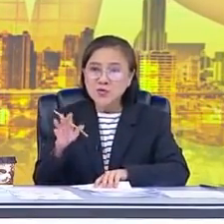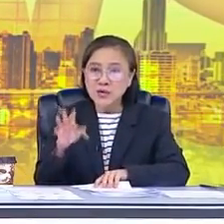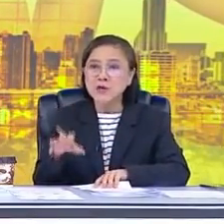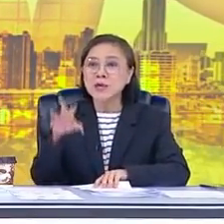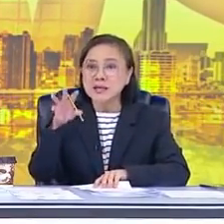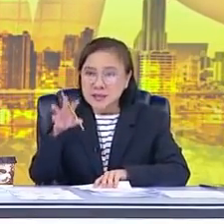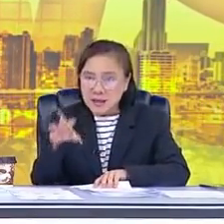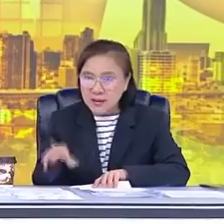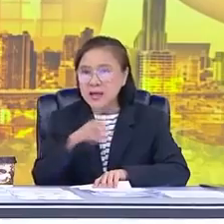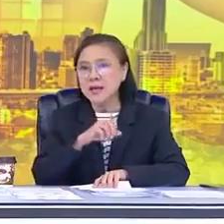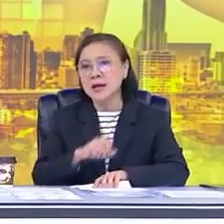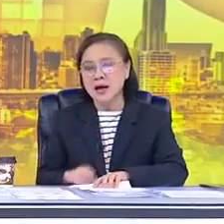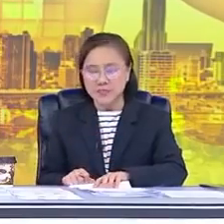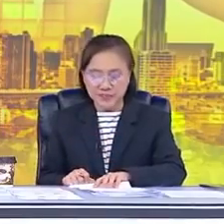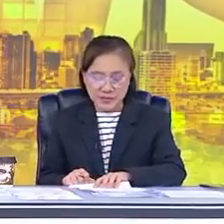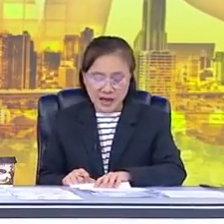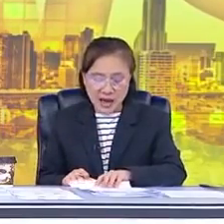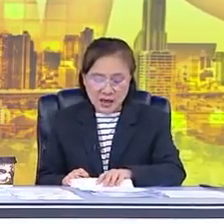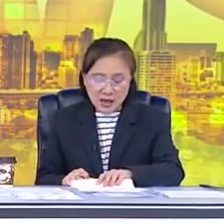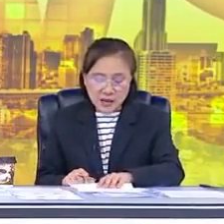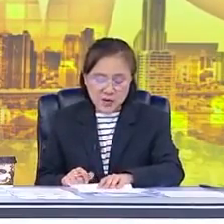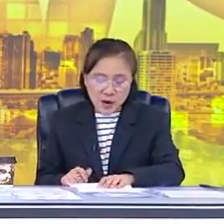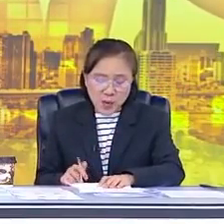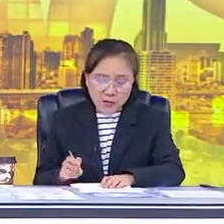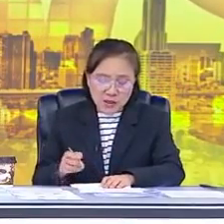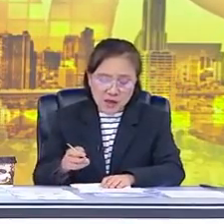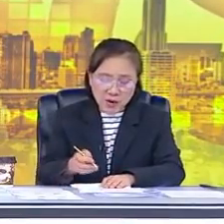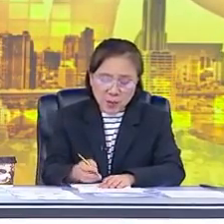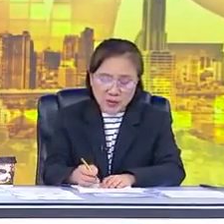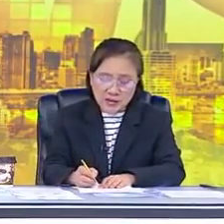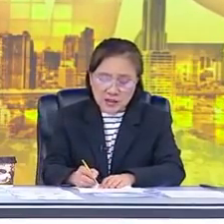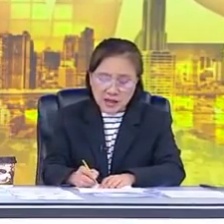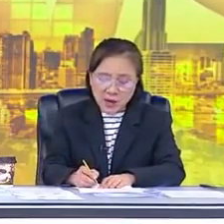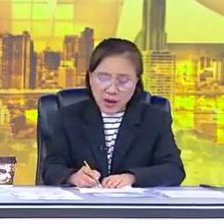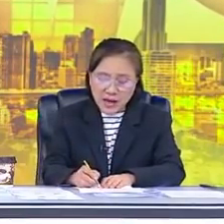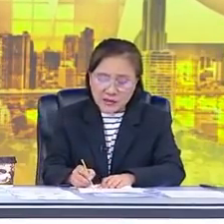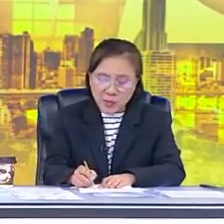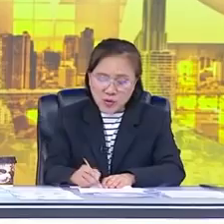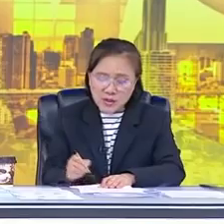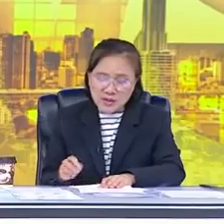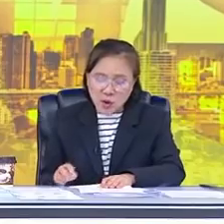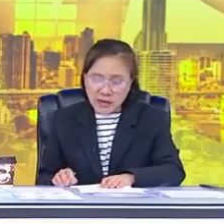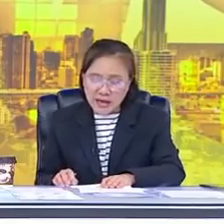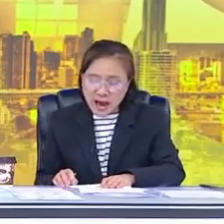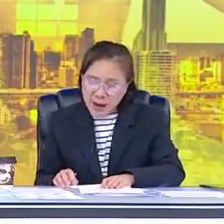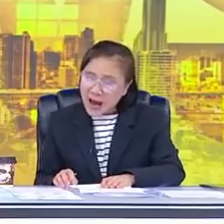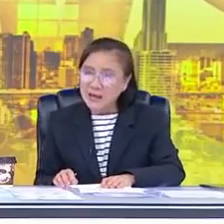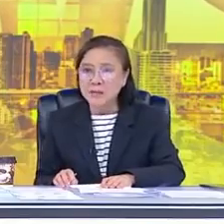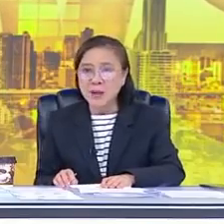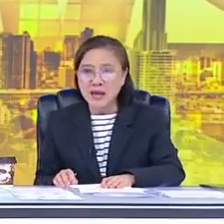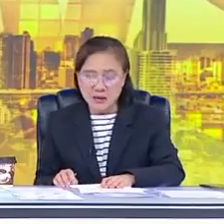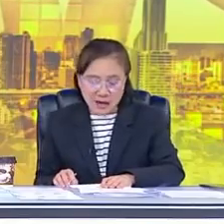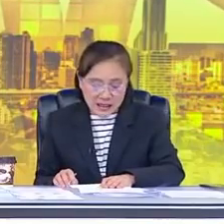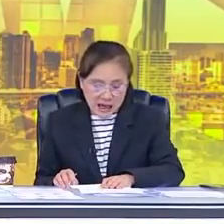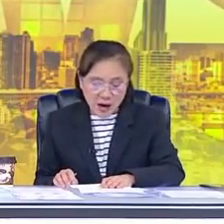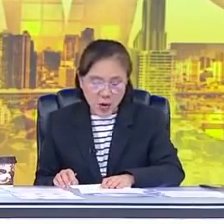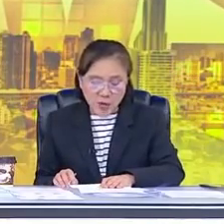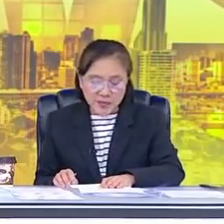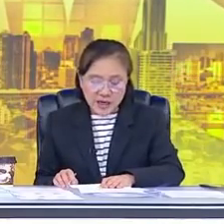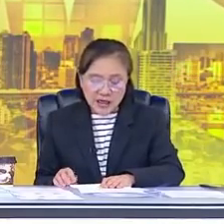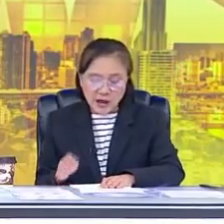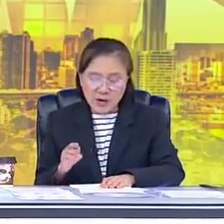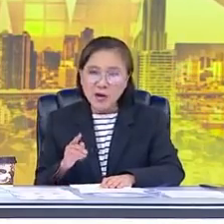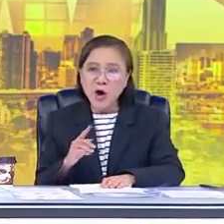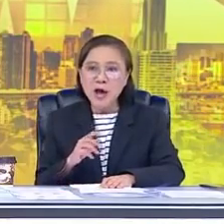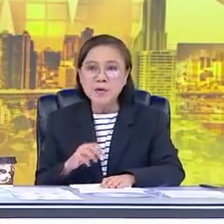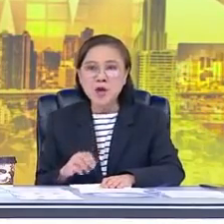และก็ส่วนใหญ่อยู่ในซิดนีย์ค่ะนะคะนิวเซาท์เวลส์เตือนว่าผู้ติดเชื้อรายวันอาจจะพุ่งถึง 25,000 ในปลายเดือนมกราค